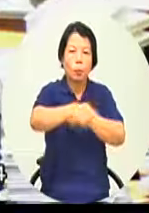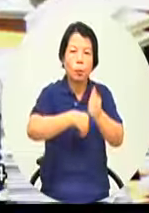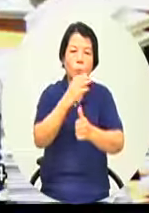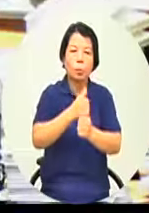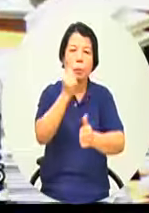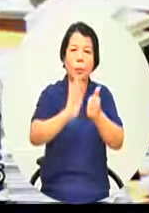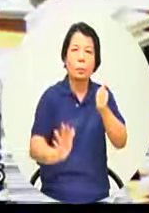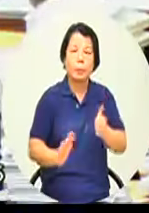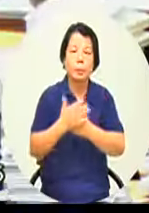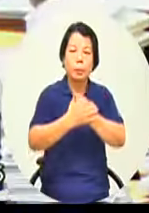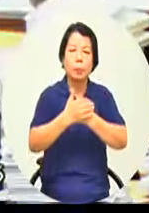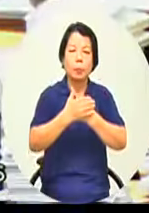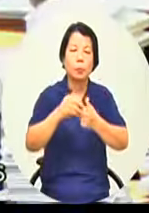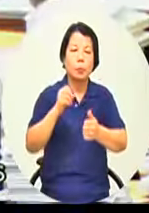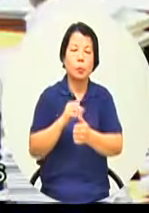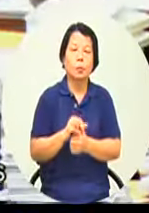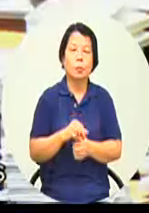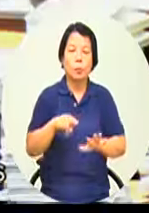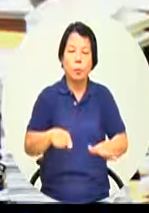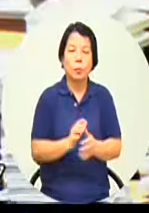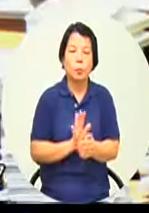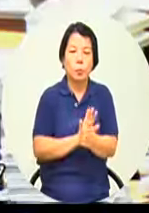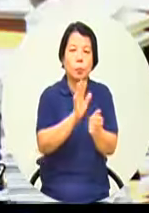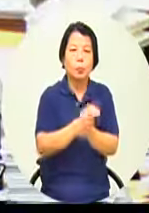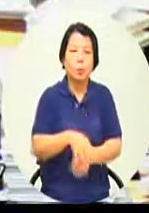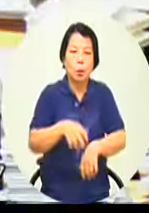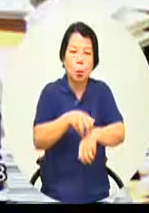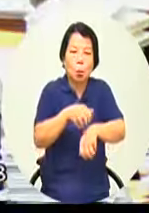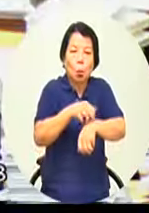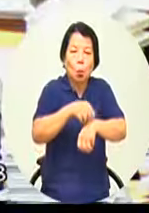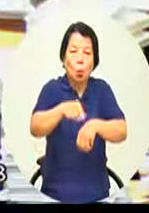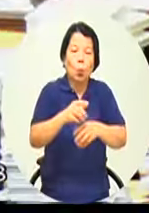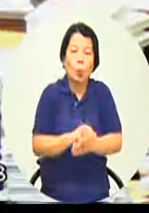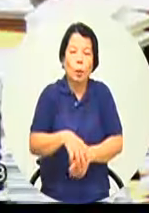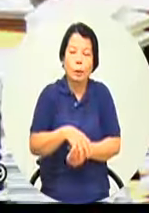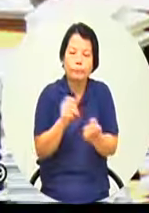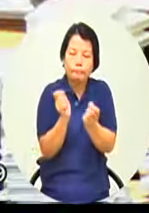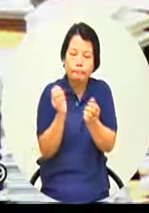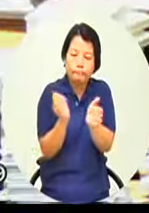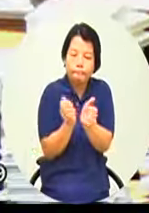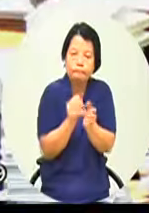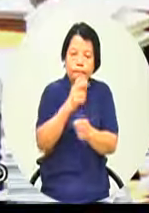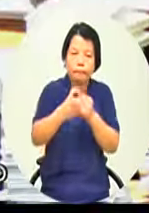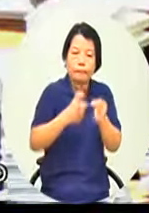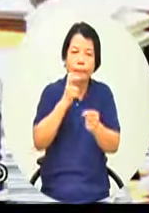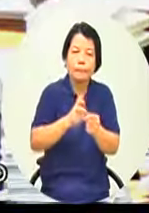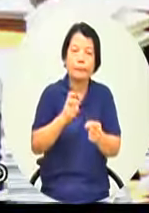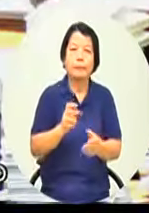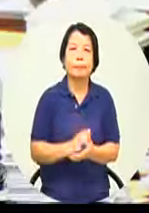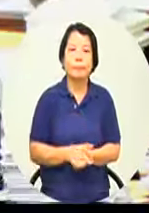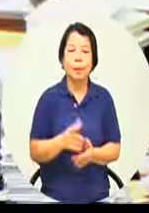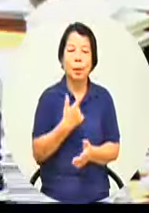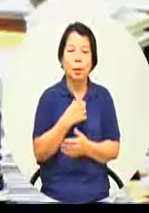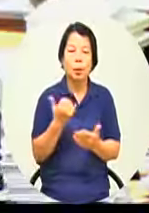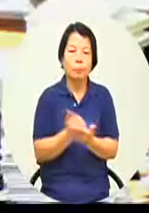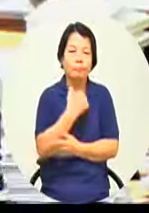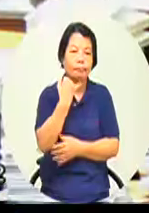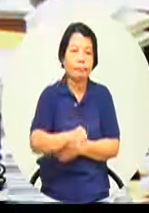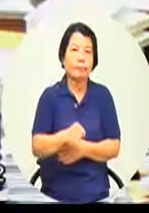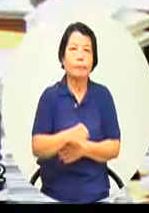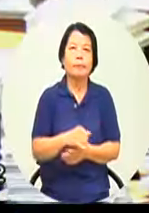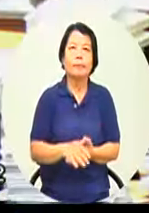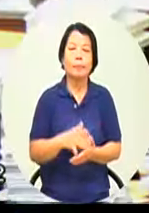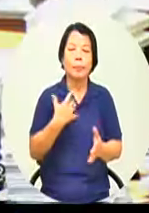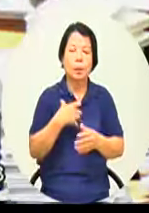程中，尤其是在推动猕猴的保育，其实也快20年了。那可是我们很不幸的，我们在